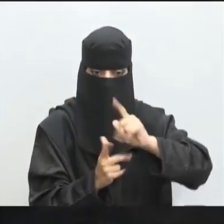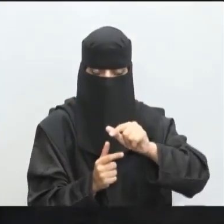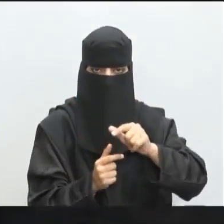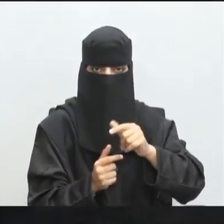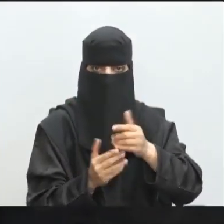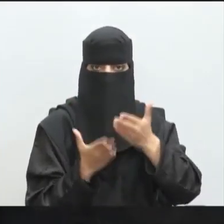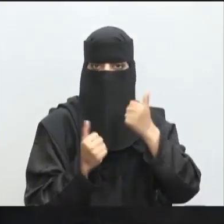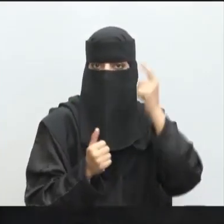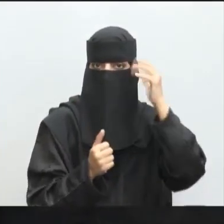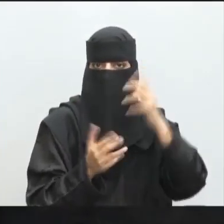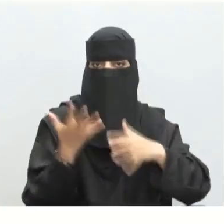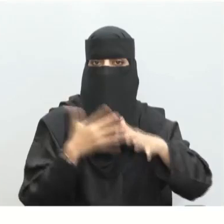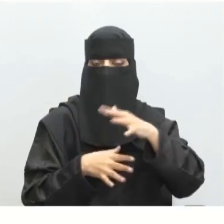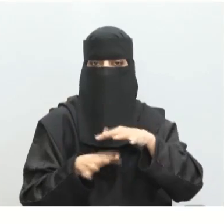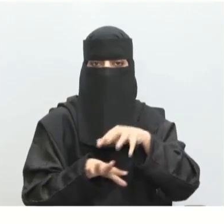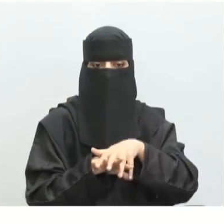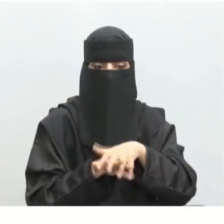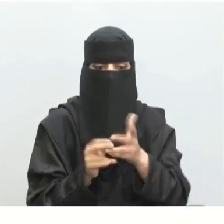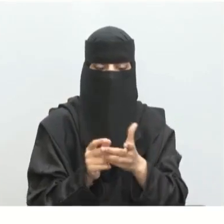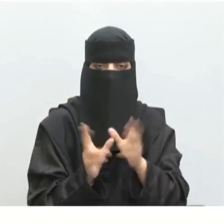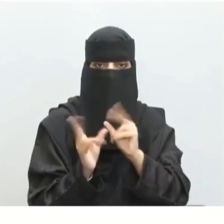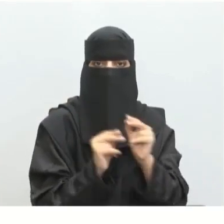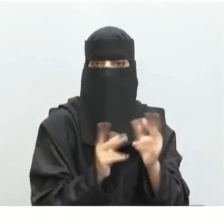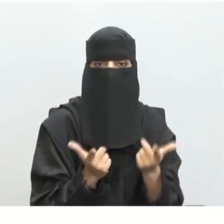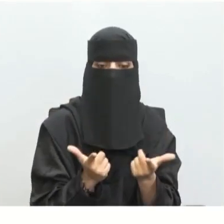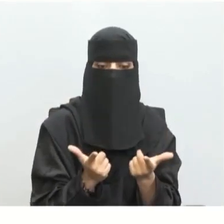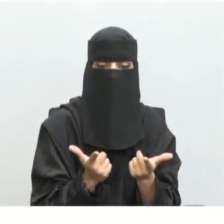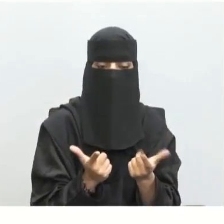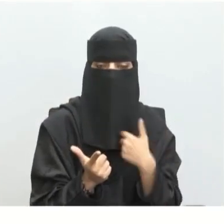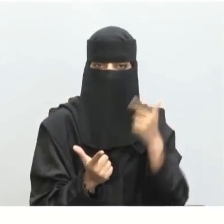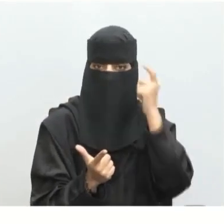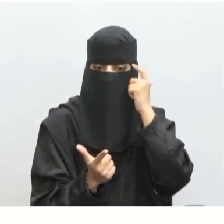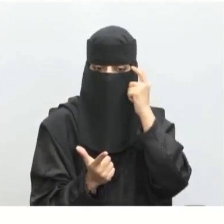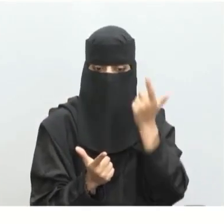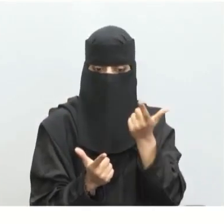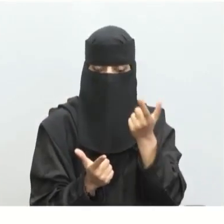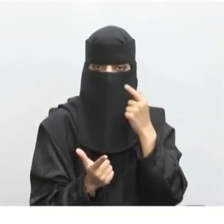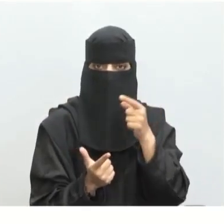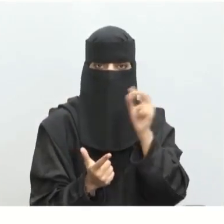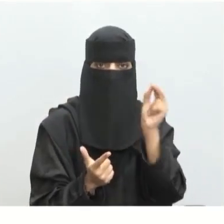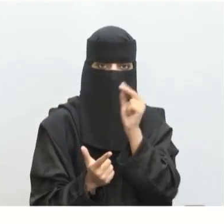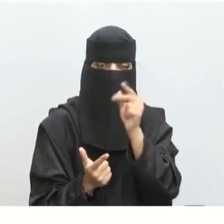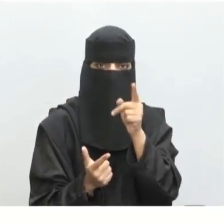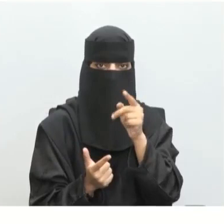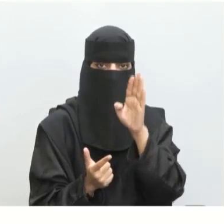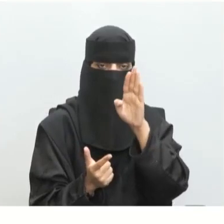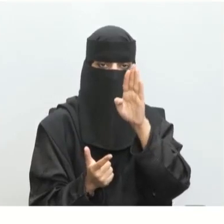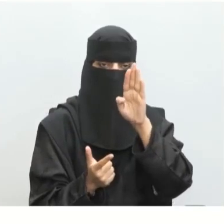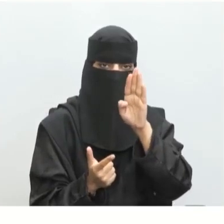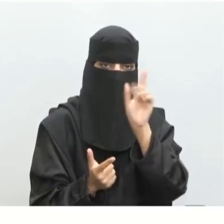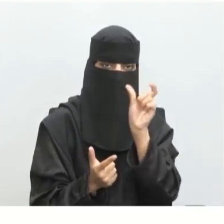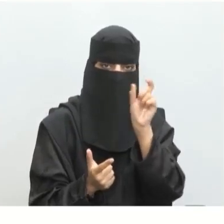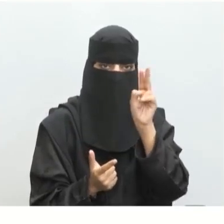وهميه ام تفاعليه ام تماثل عرفنا من خطوط الكنتور انها كلما تقاربت يدل على